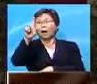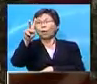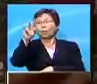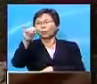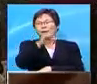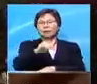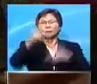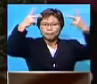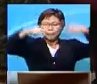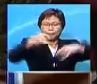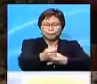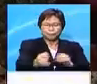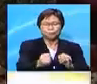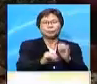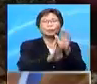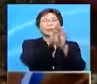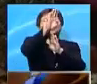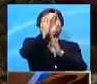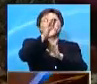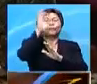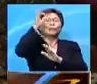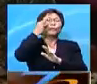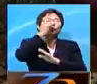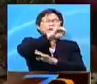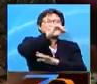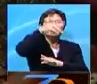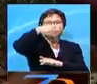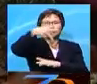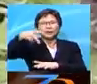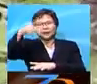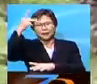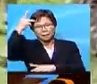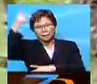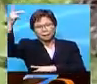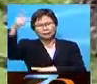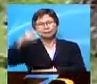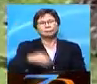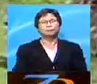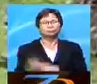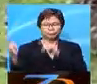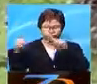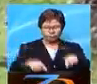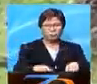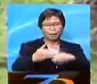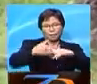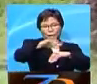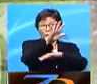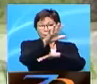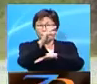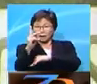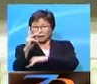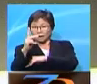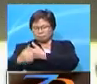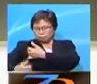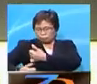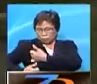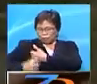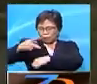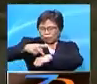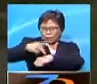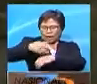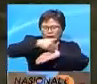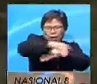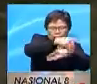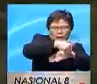pengarah jabatan pembangunan persekutuan jpp Kelantan datou makhtar Mustafa lebih 5000 anggota tentera Filipina